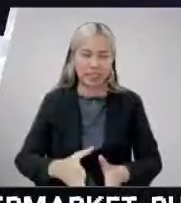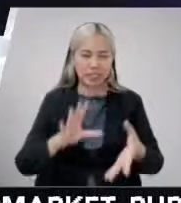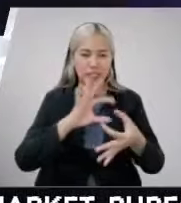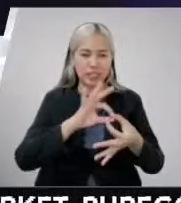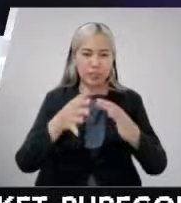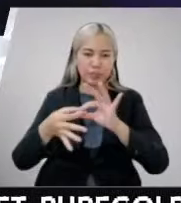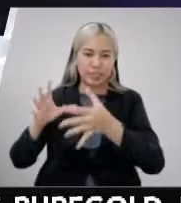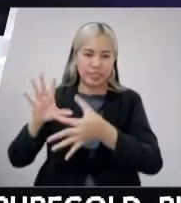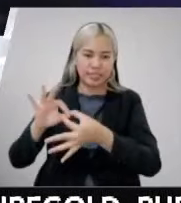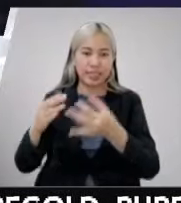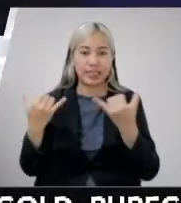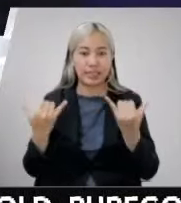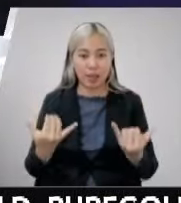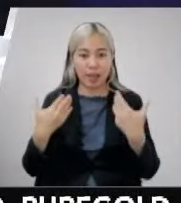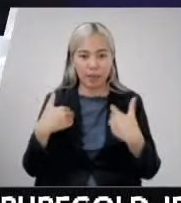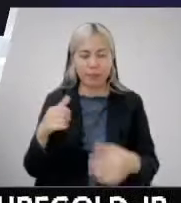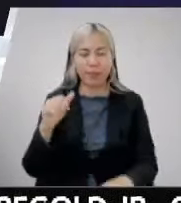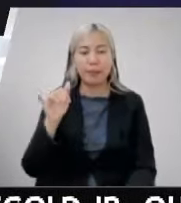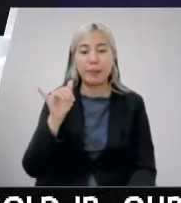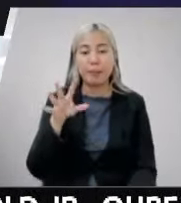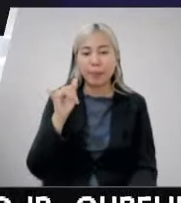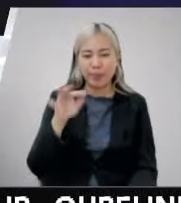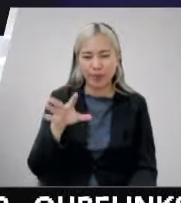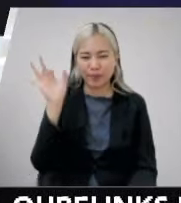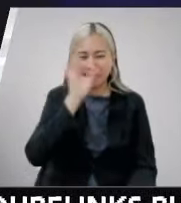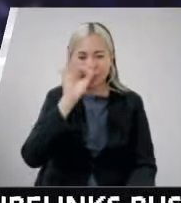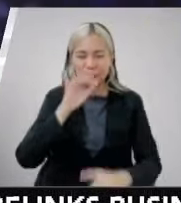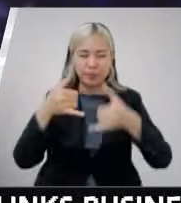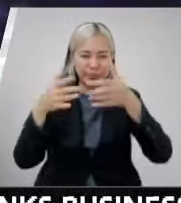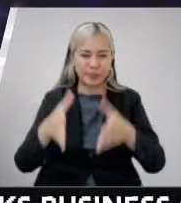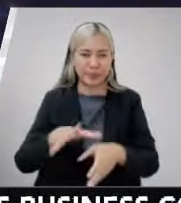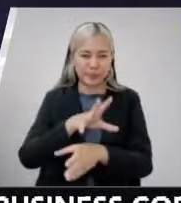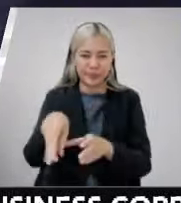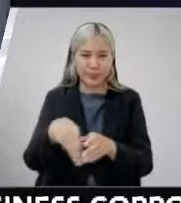kumpirmadong lalaban sa Paris Olympics ayon sa Philippine Olympic Committee.